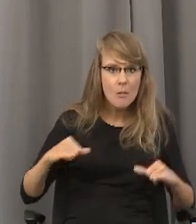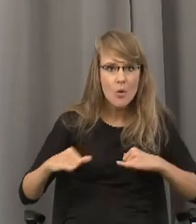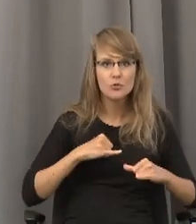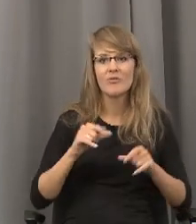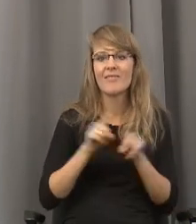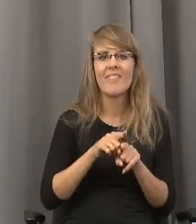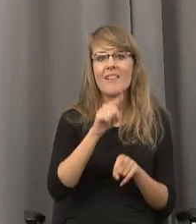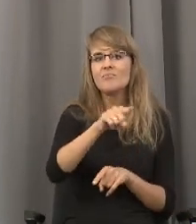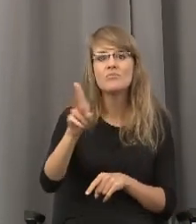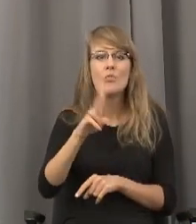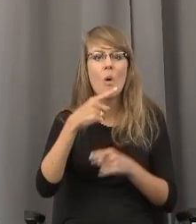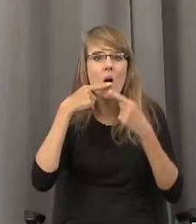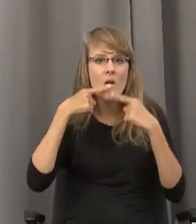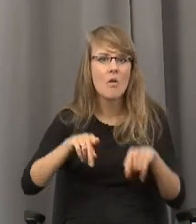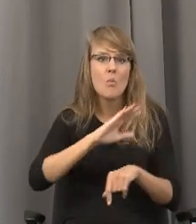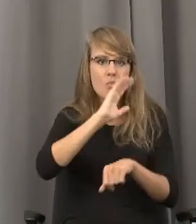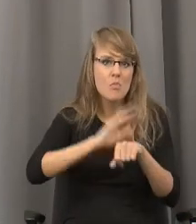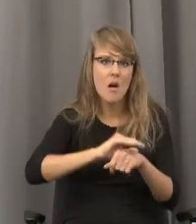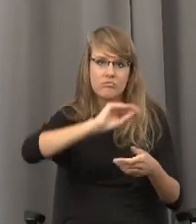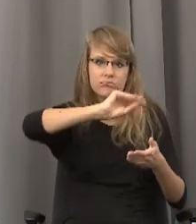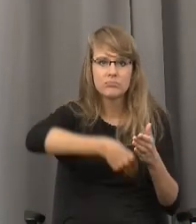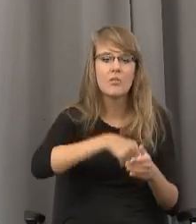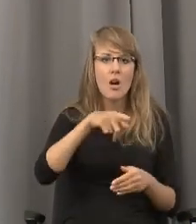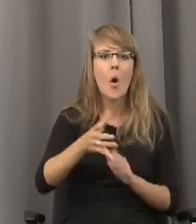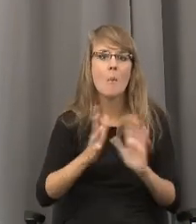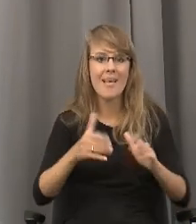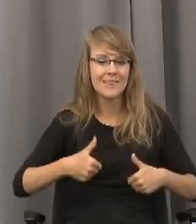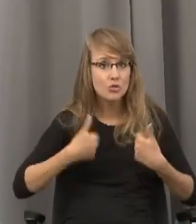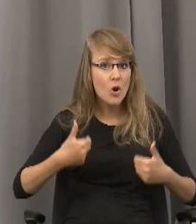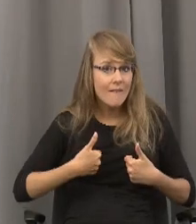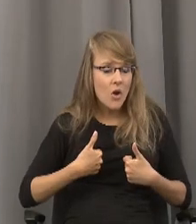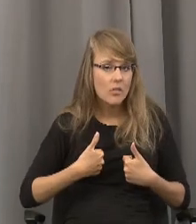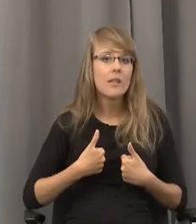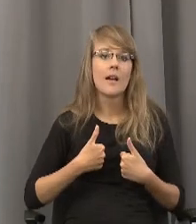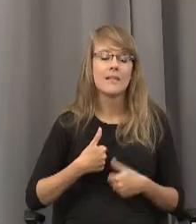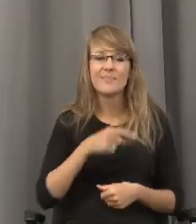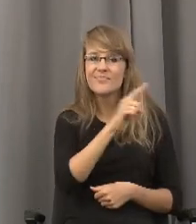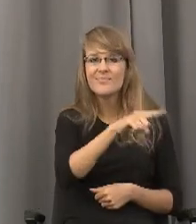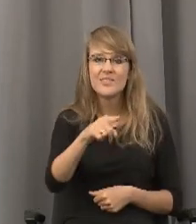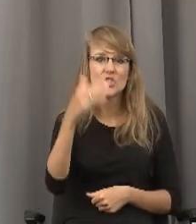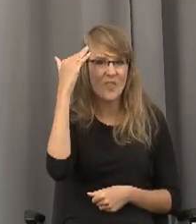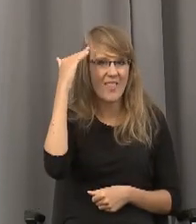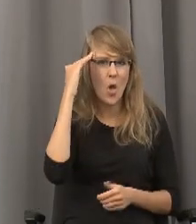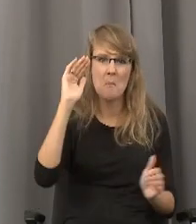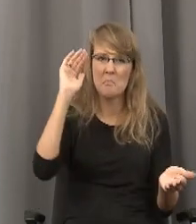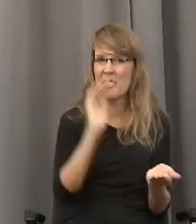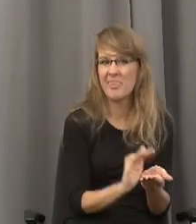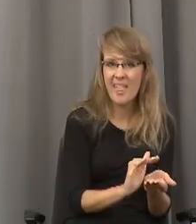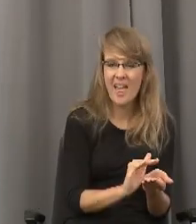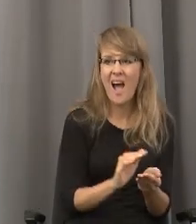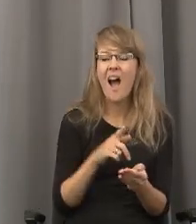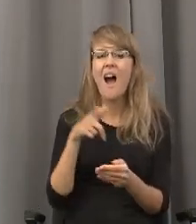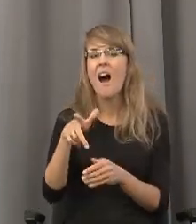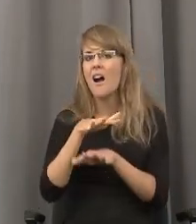odpowiadają za kontraktowanie w systemie opieki zdrowotnej, zaraz będę o tym mówił, ta świadomość jest daleko mniejsza niż skala wyzwań i